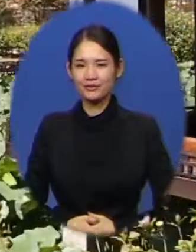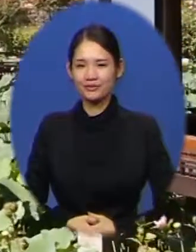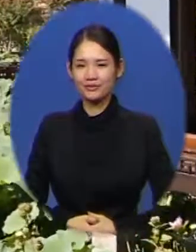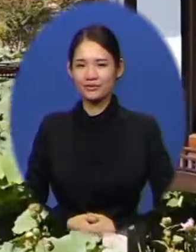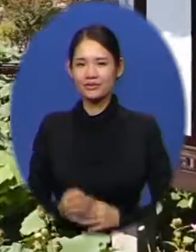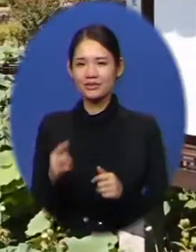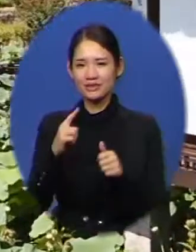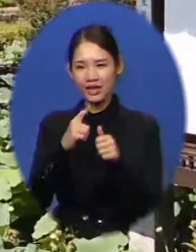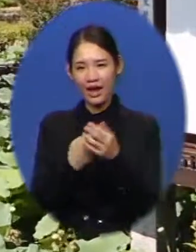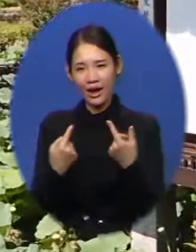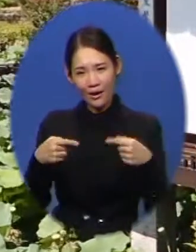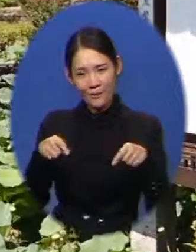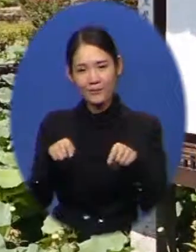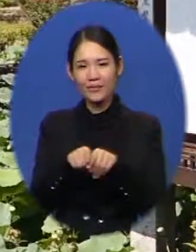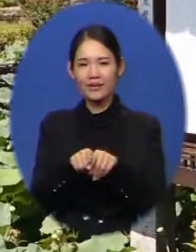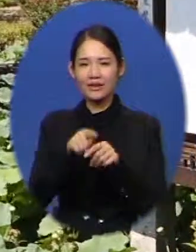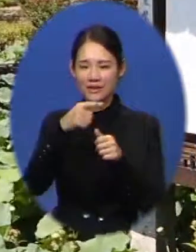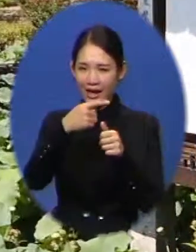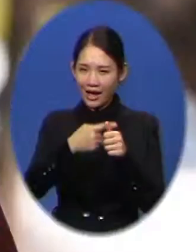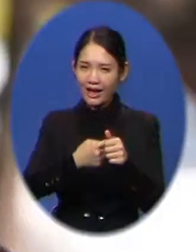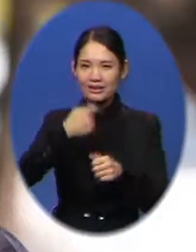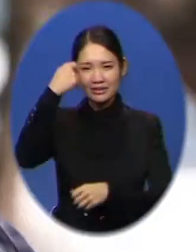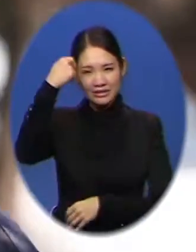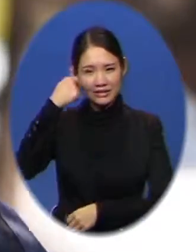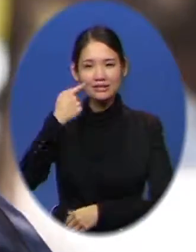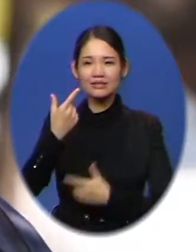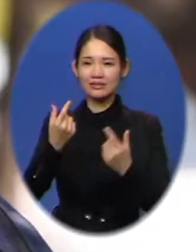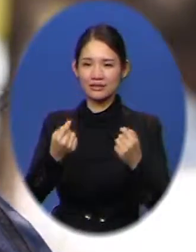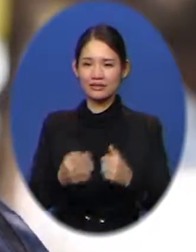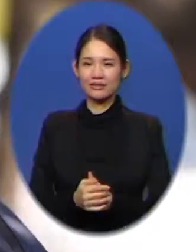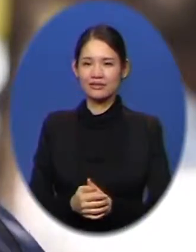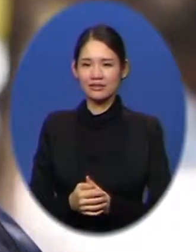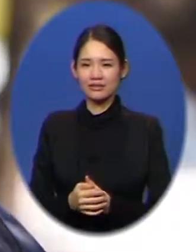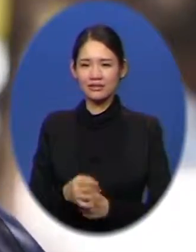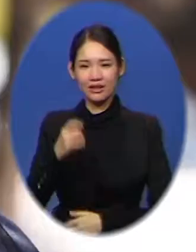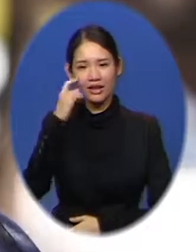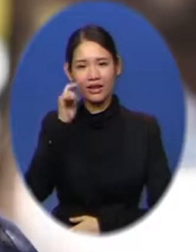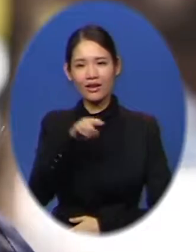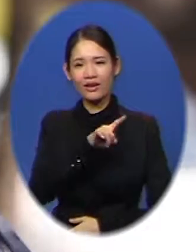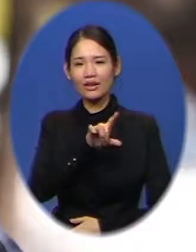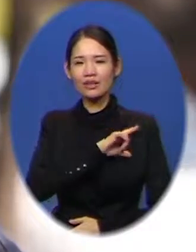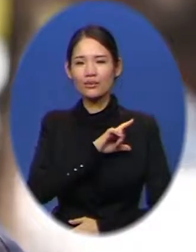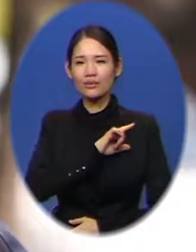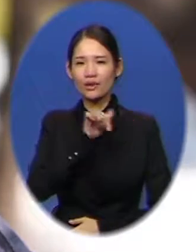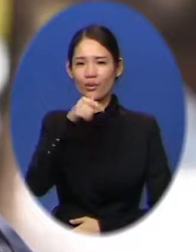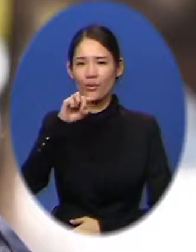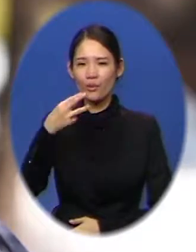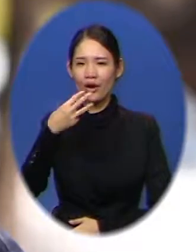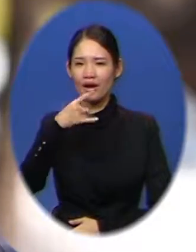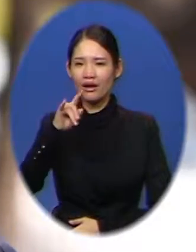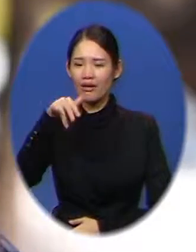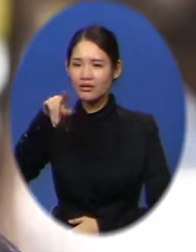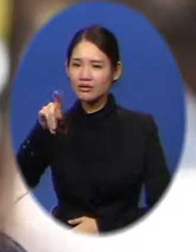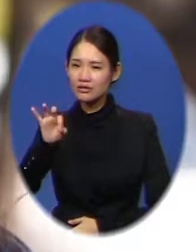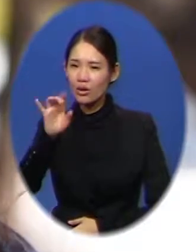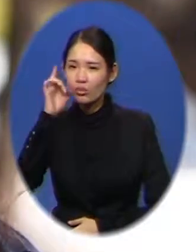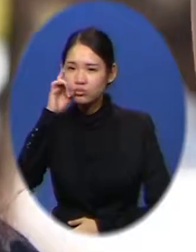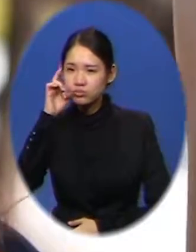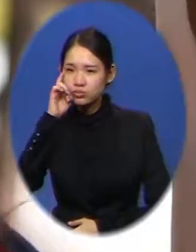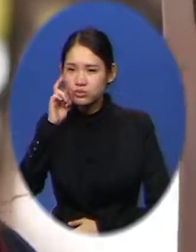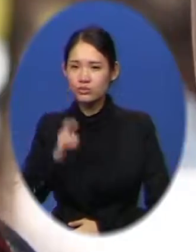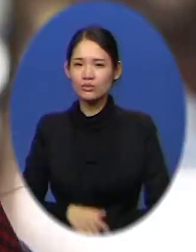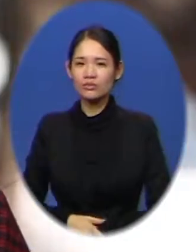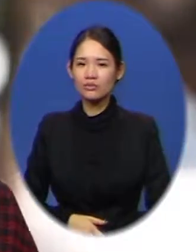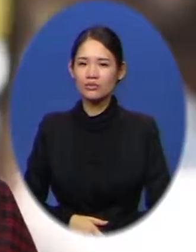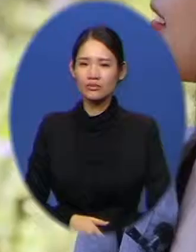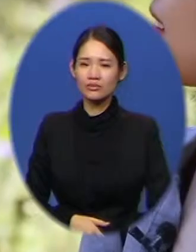자연과 함께 자연을 느끼는 거죠. 저 여기가 왜 활례정인지 궁금해요. 아, 정자 이름이 왜